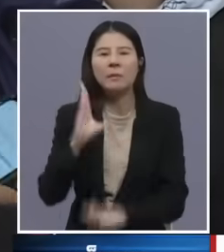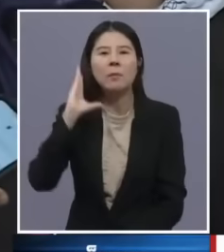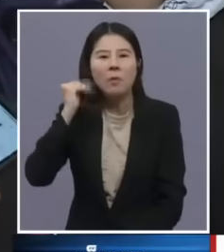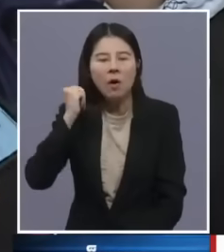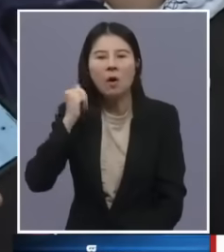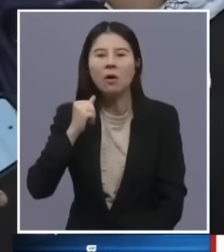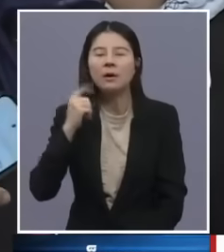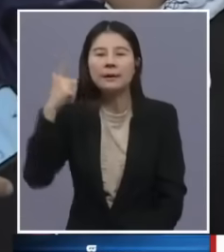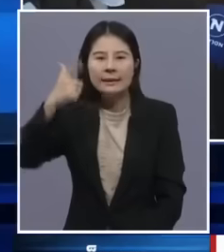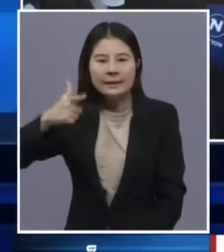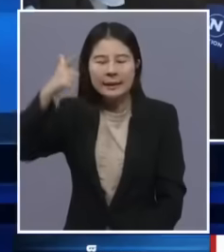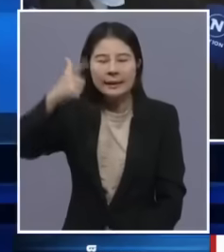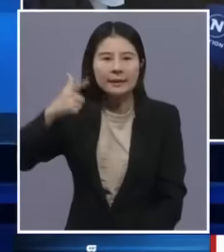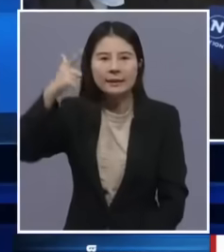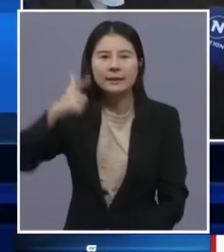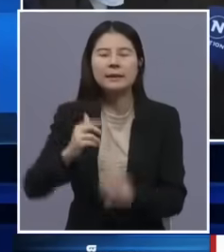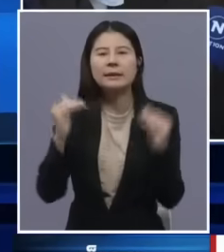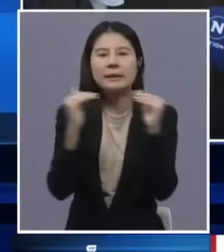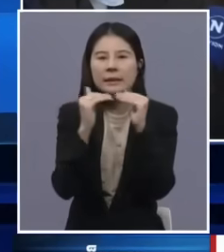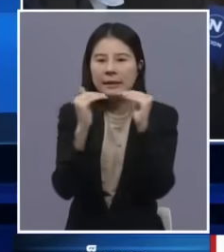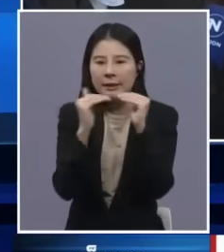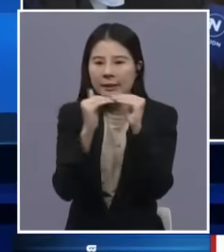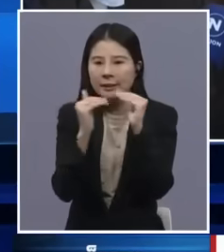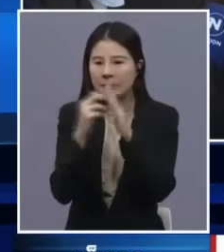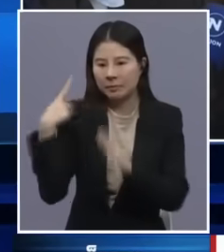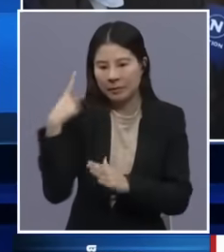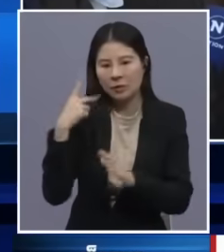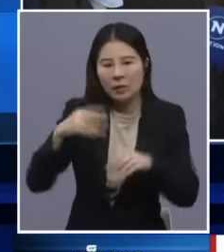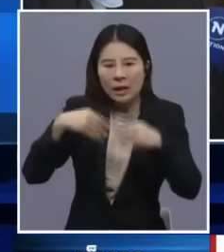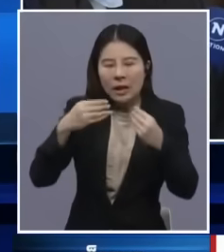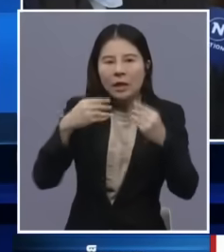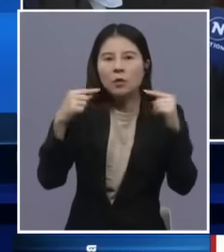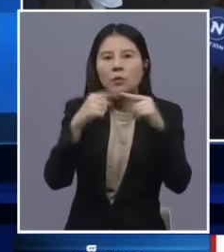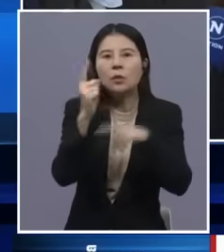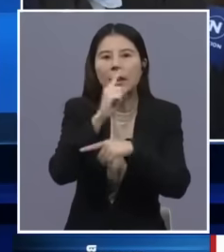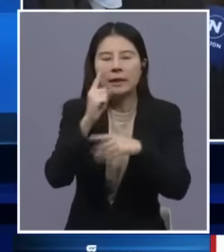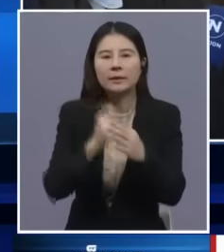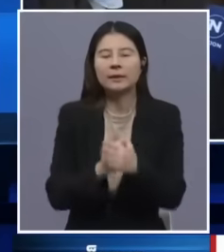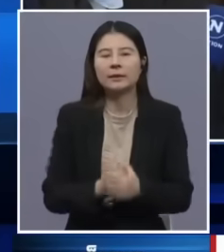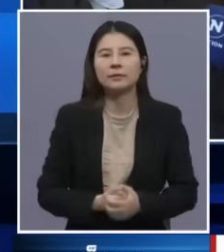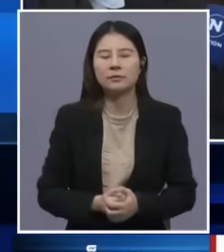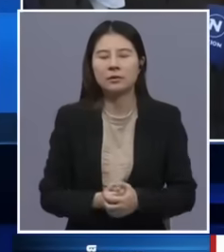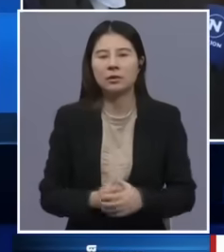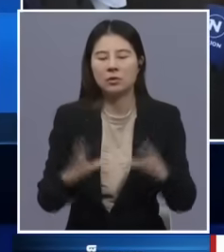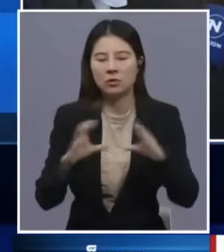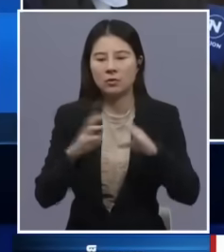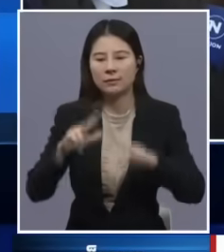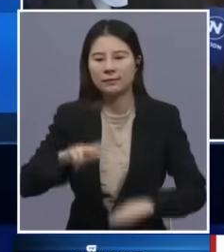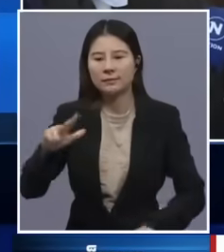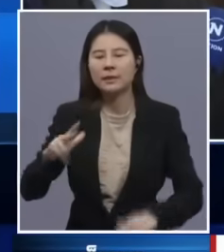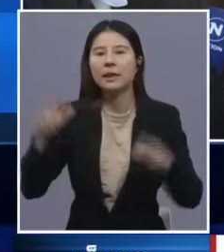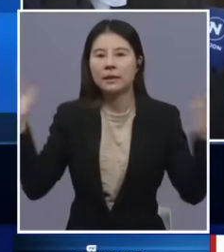าจะได้สิทธิประโยชน์อะไรจากเรื่องนี้หรือไม่คุณอุ้งอิงบอกเลยนะว่าส่วนตัวถ้าถามเนี่ยพรรคเพื่อไทยสนับส